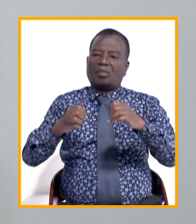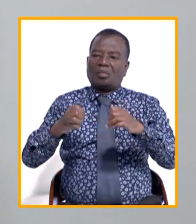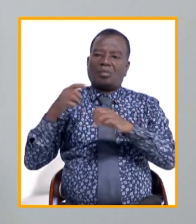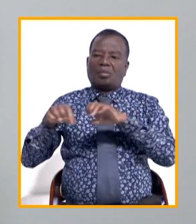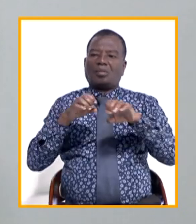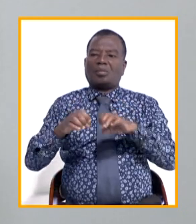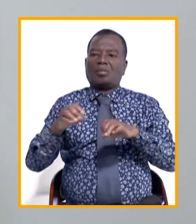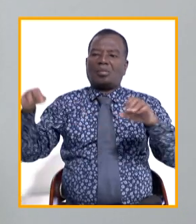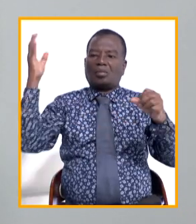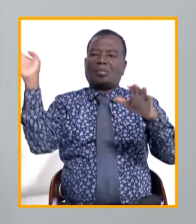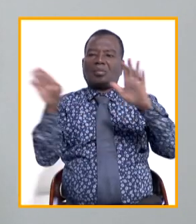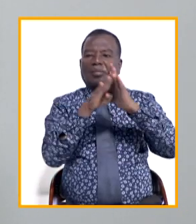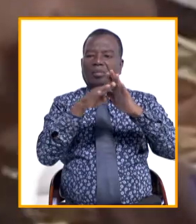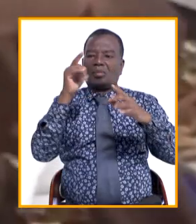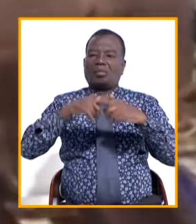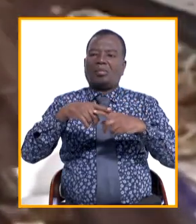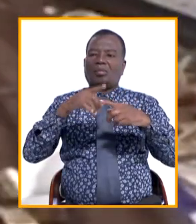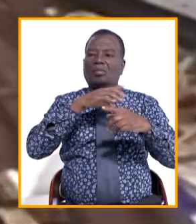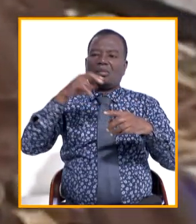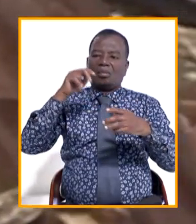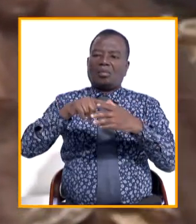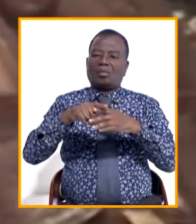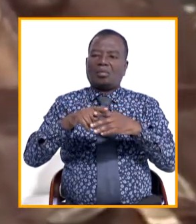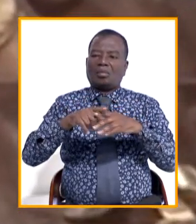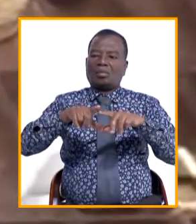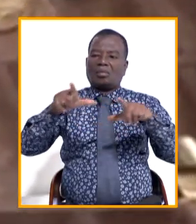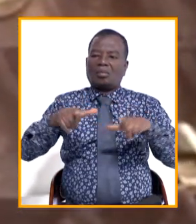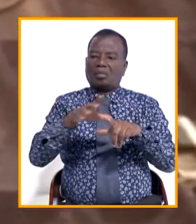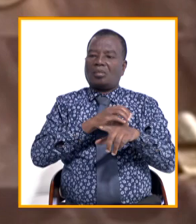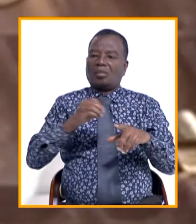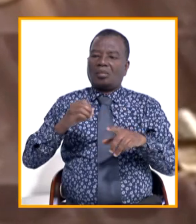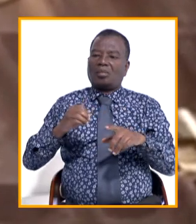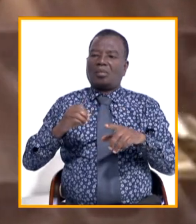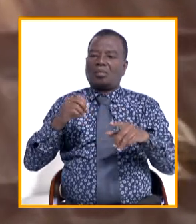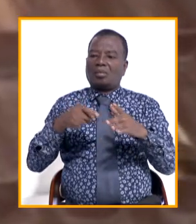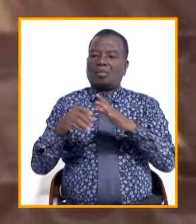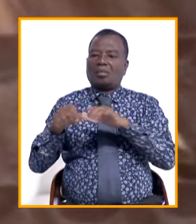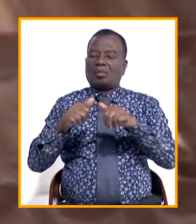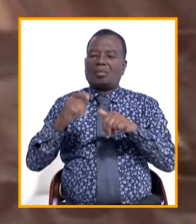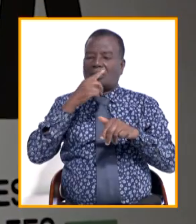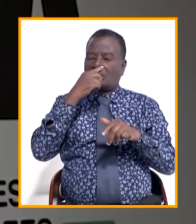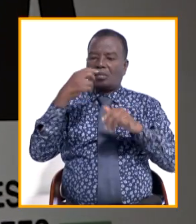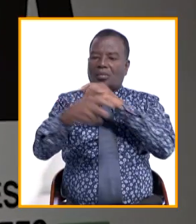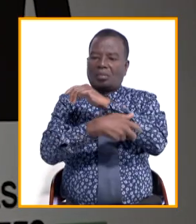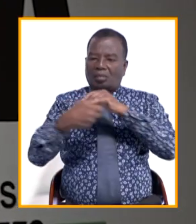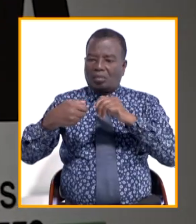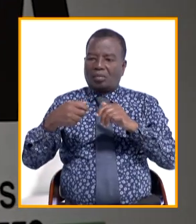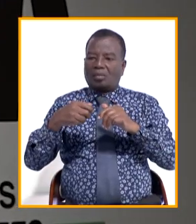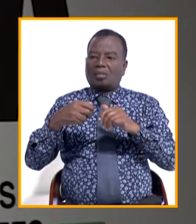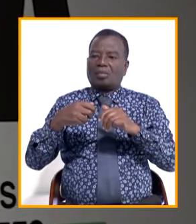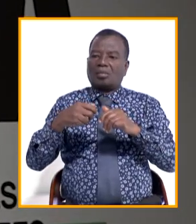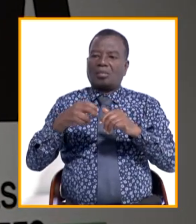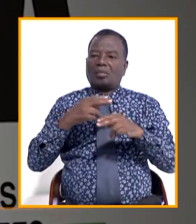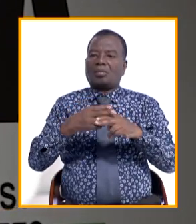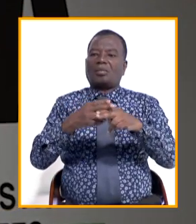pour faire barrage à la corruption. À noter qu'une plateforme de prévention et de détection des actes de corruption et infractions assimilées,